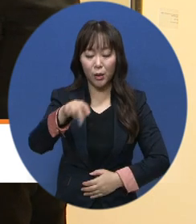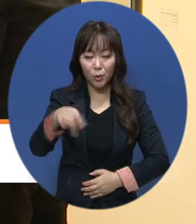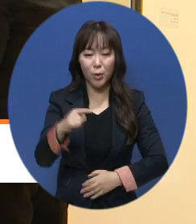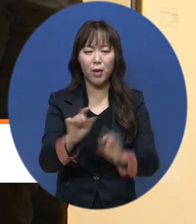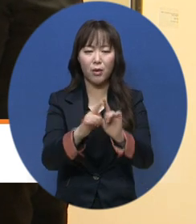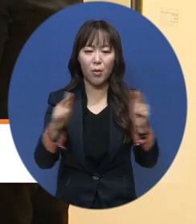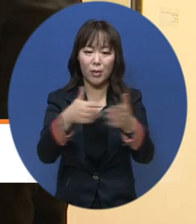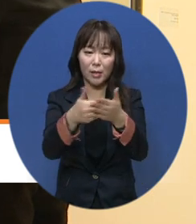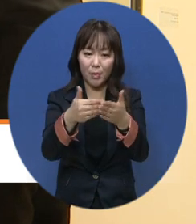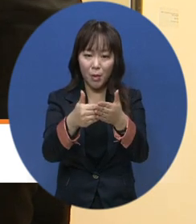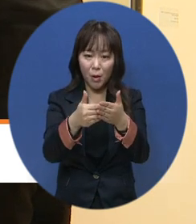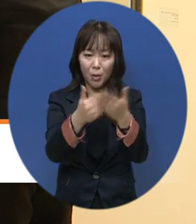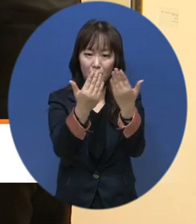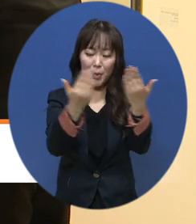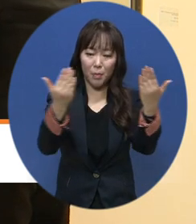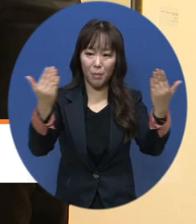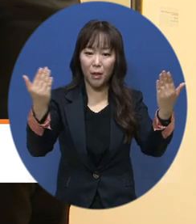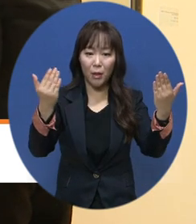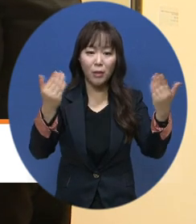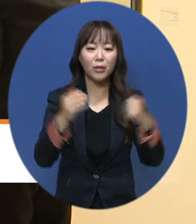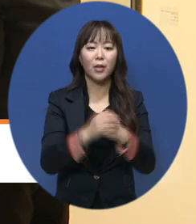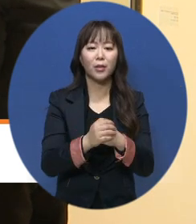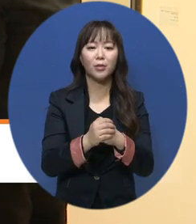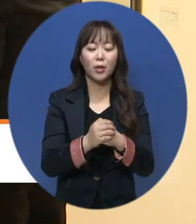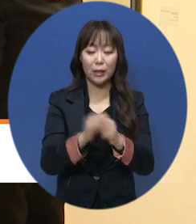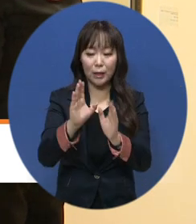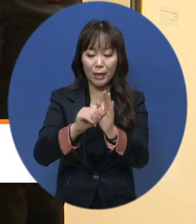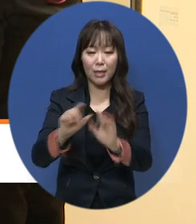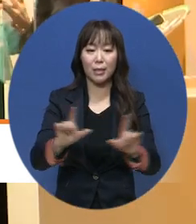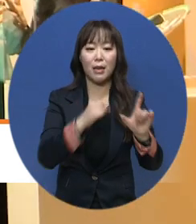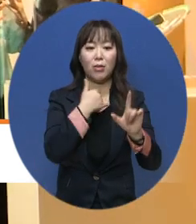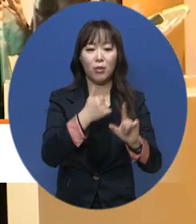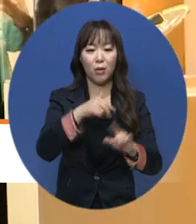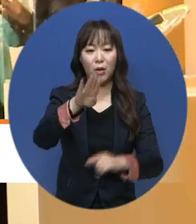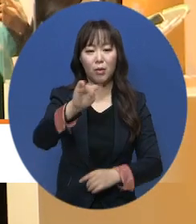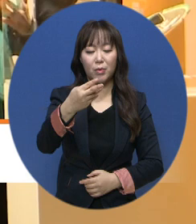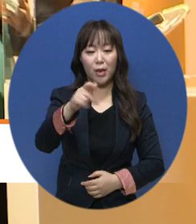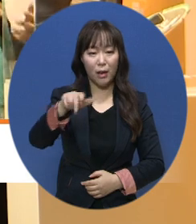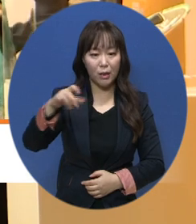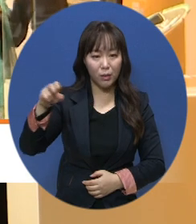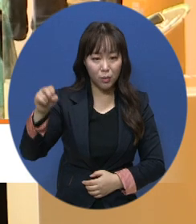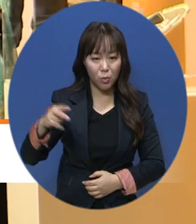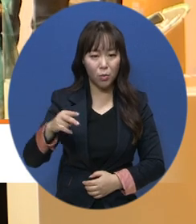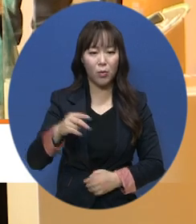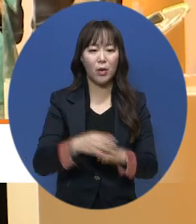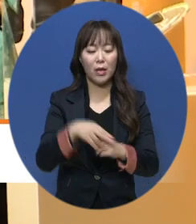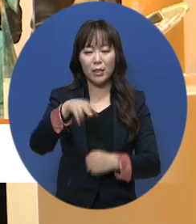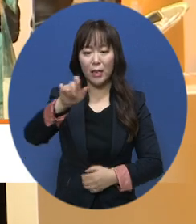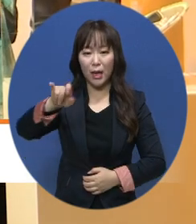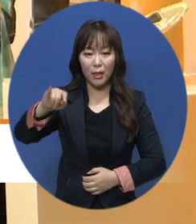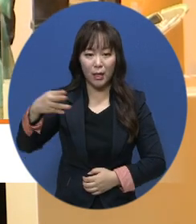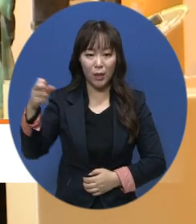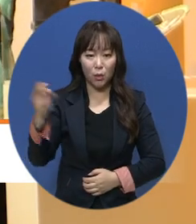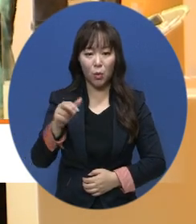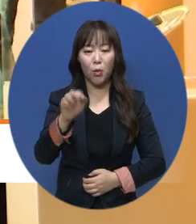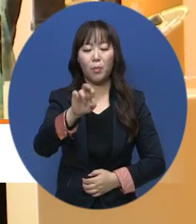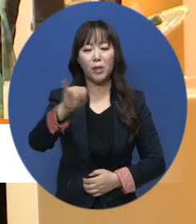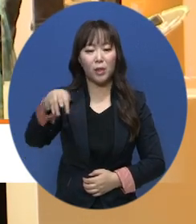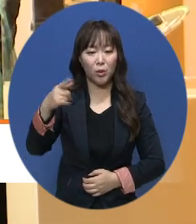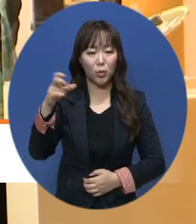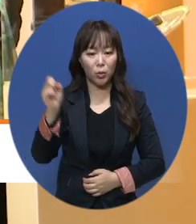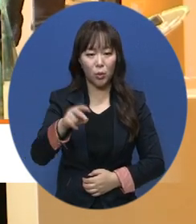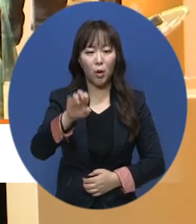작품 세계를 조망하는 전시로 피카소와 동시대를 살았던 조르주 브라크, 마르크 샤갈과 호안 미로,